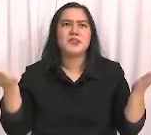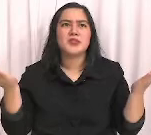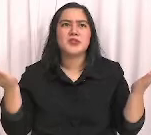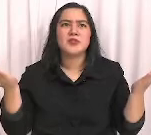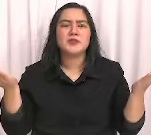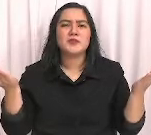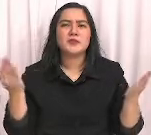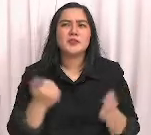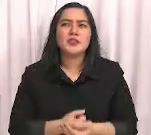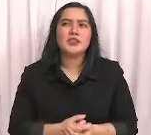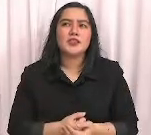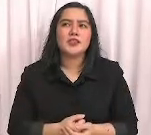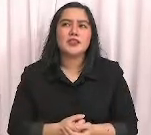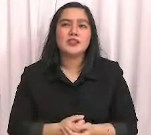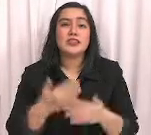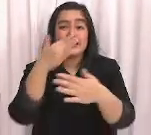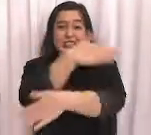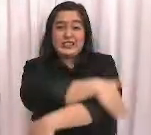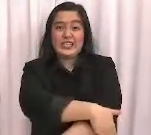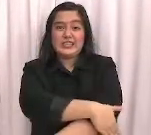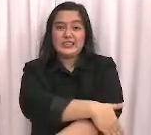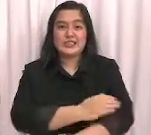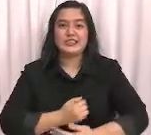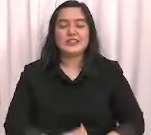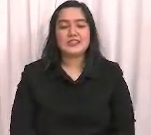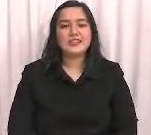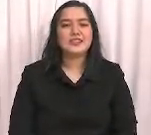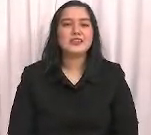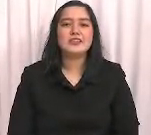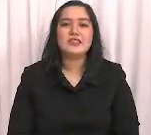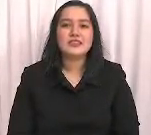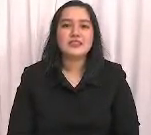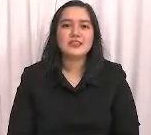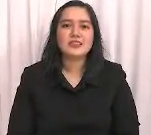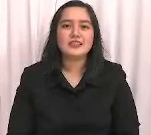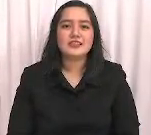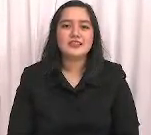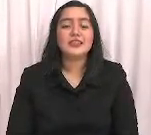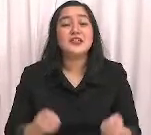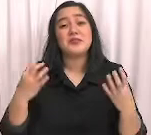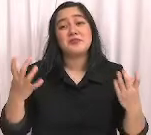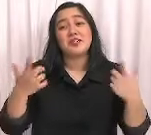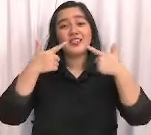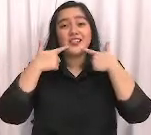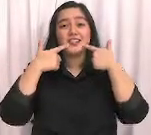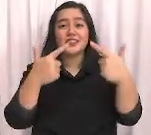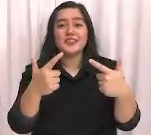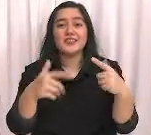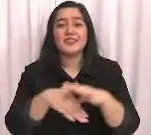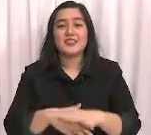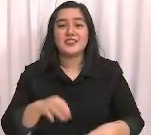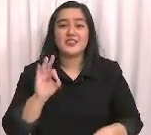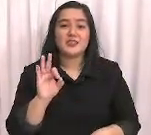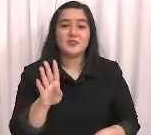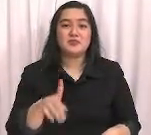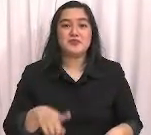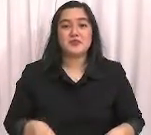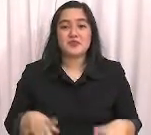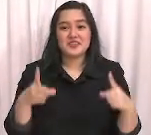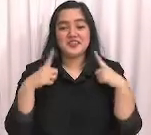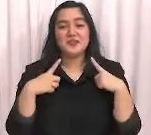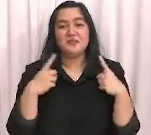11 something ng ating gabi. No? Wow. Maayong udto, kanimo, tama ba? Yes, Pastor. Yeah.